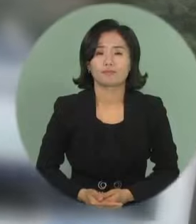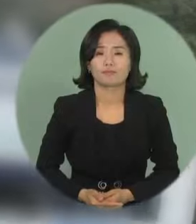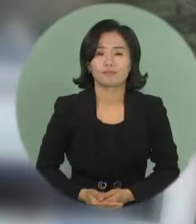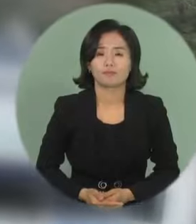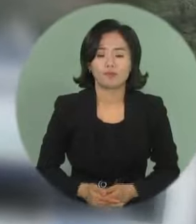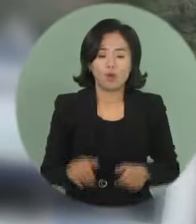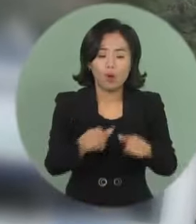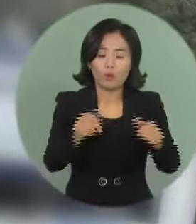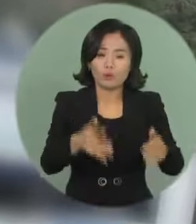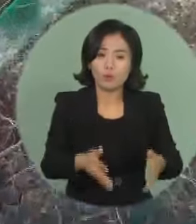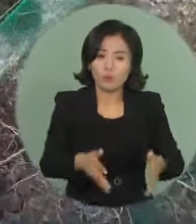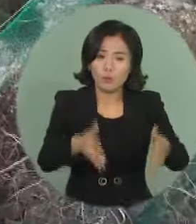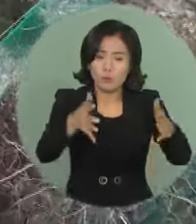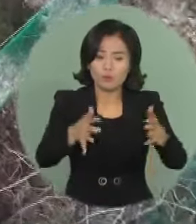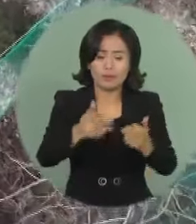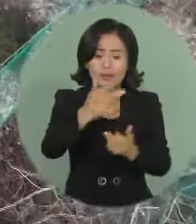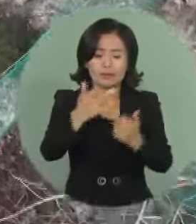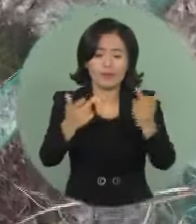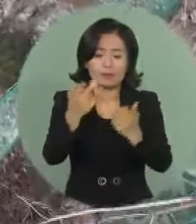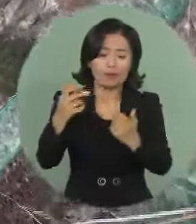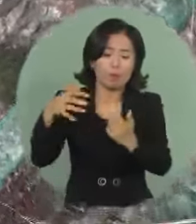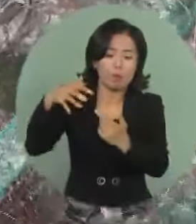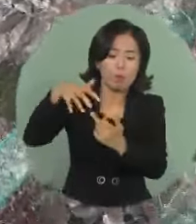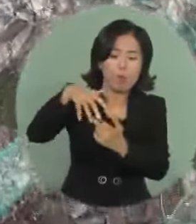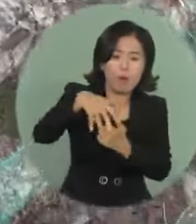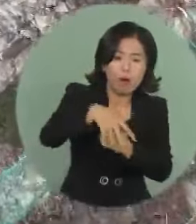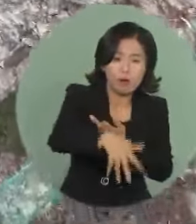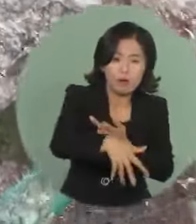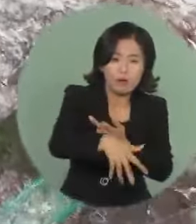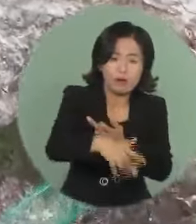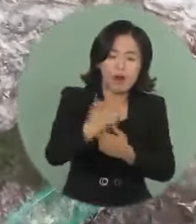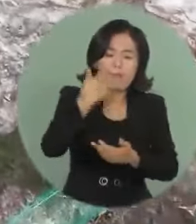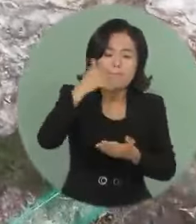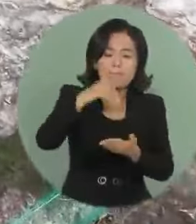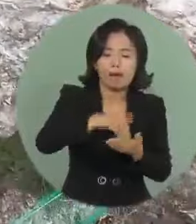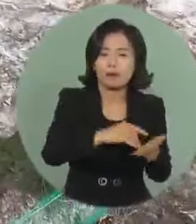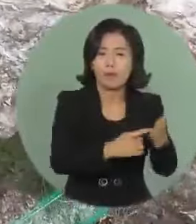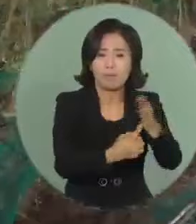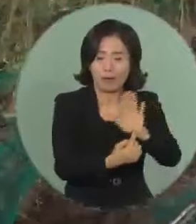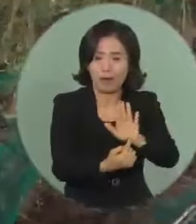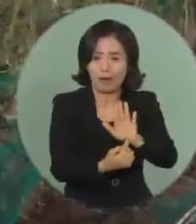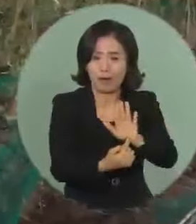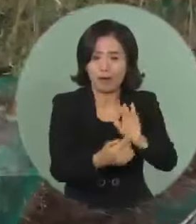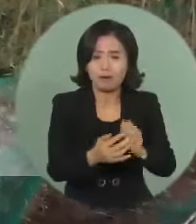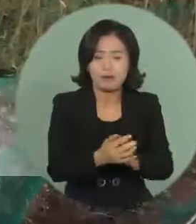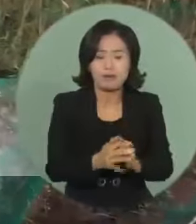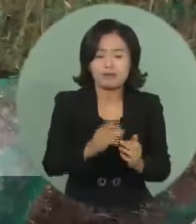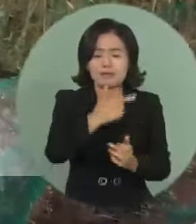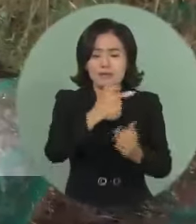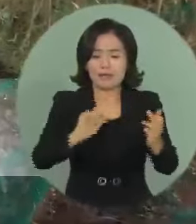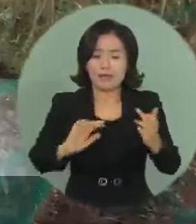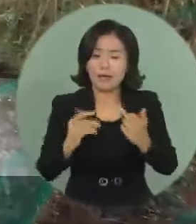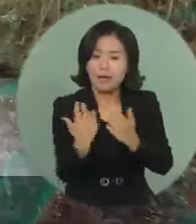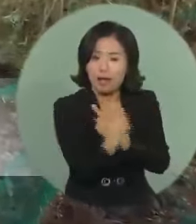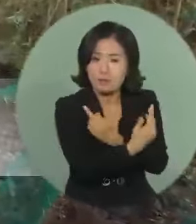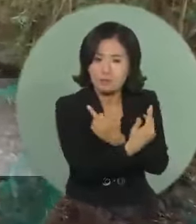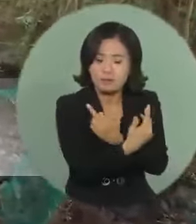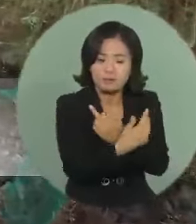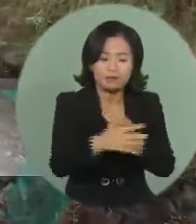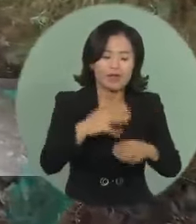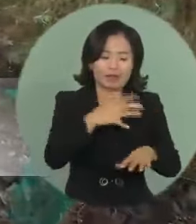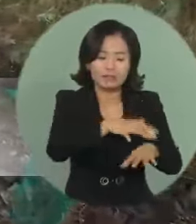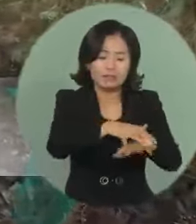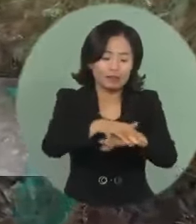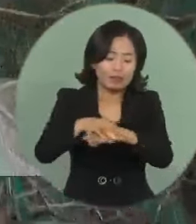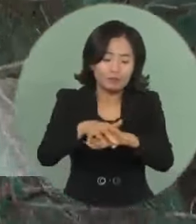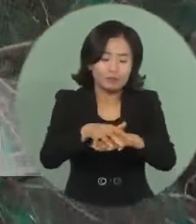5층 건물 높이에 야산이 붕괴돼 울퉁불퉁한 바위가 드러났습니다 산을 감싸고 있어야 할 산사태